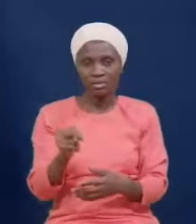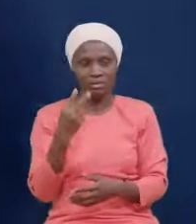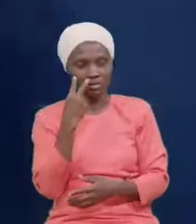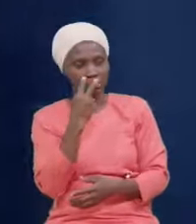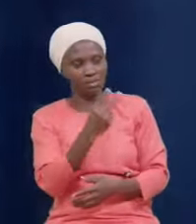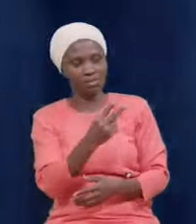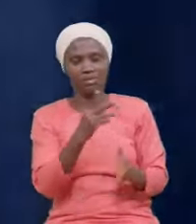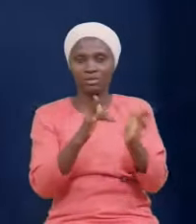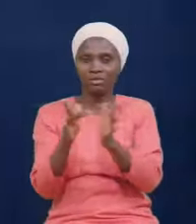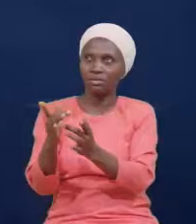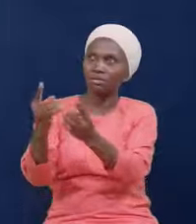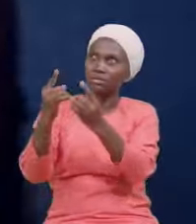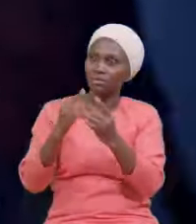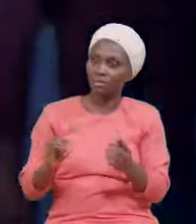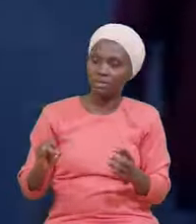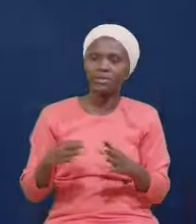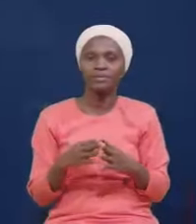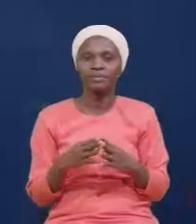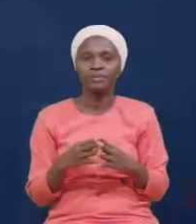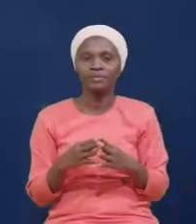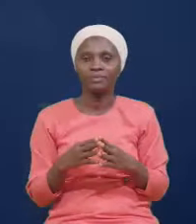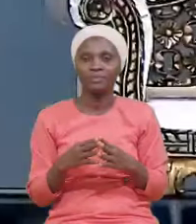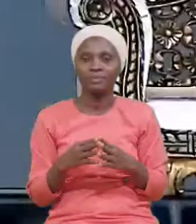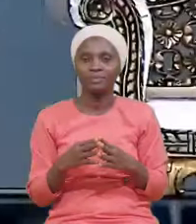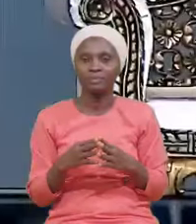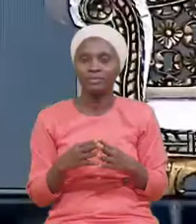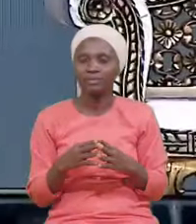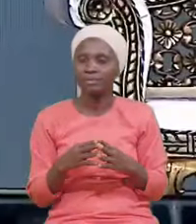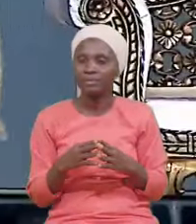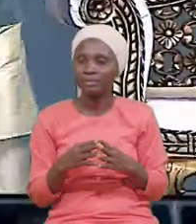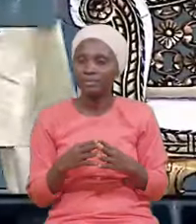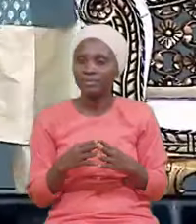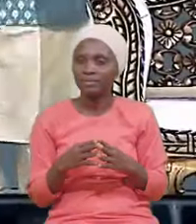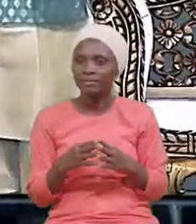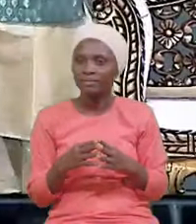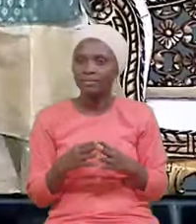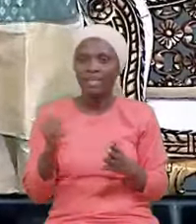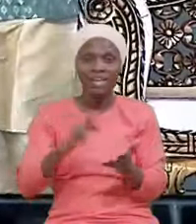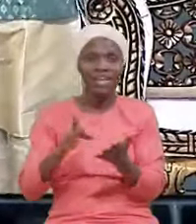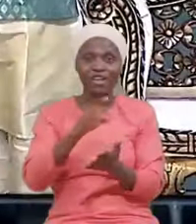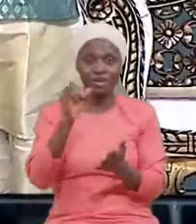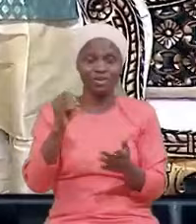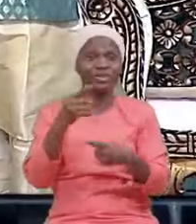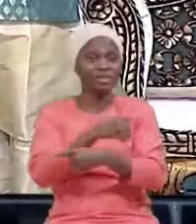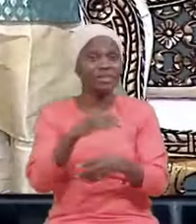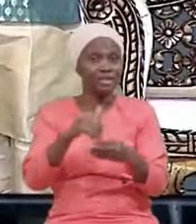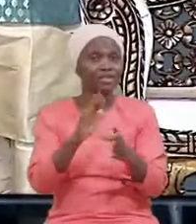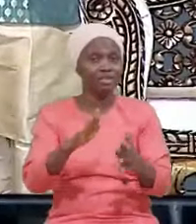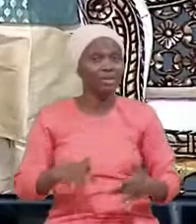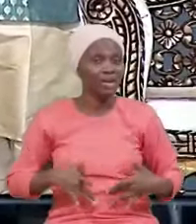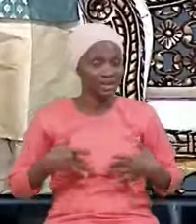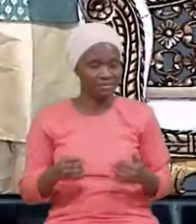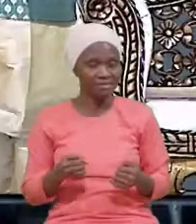Jesus coming. తదుపరి రోజున యోహాను యేసు రావడాన్ని చూస్తున్నాడు. A glorious day in your life. మీ